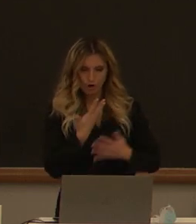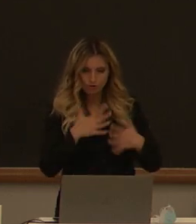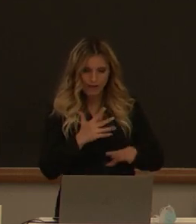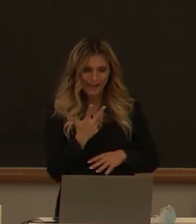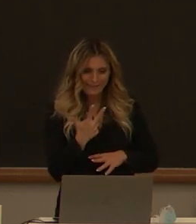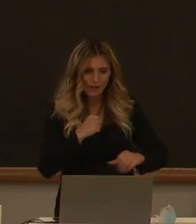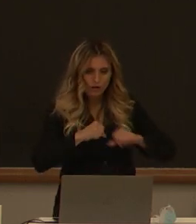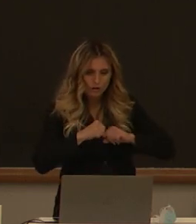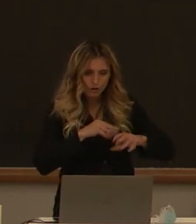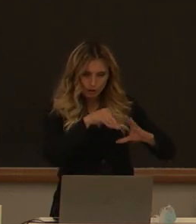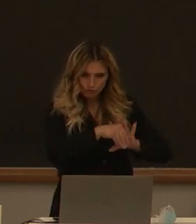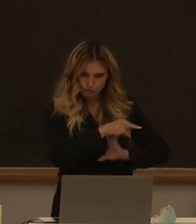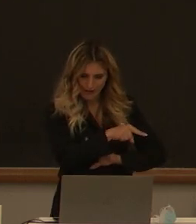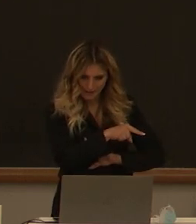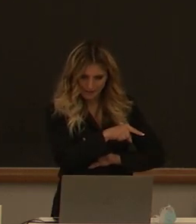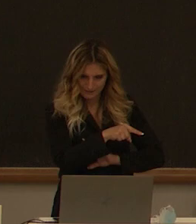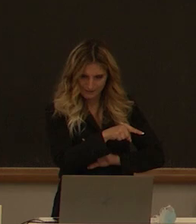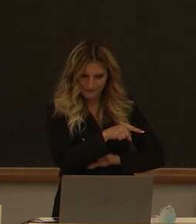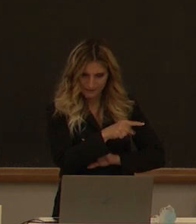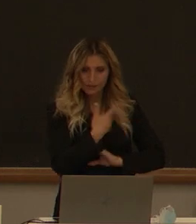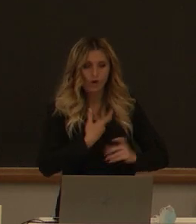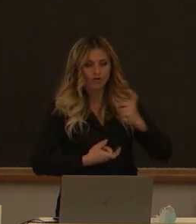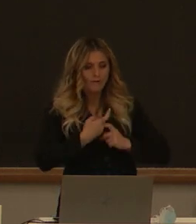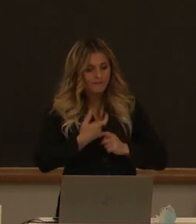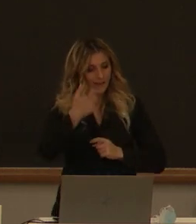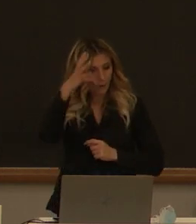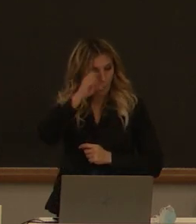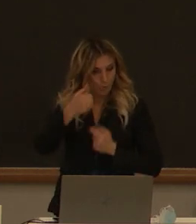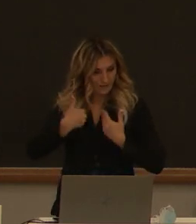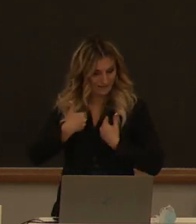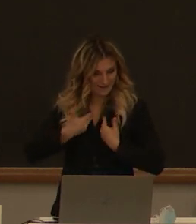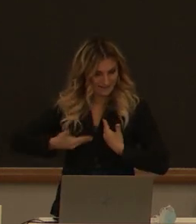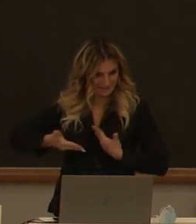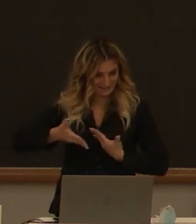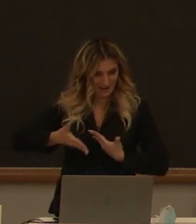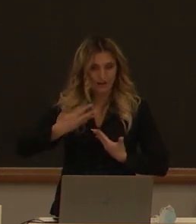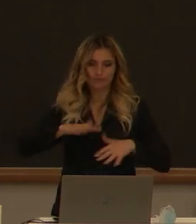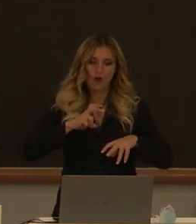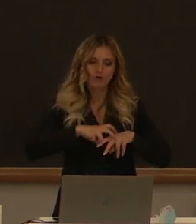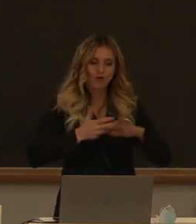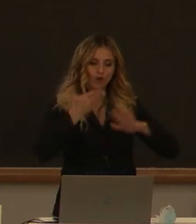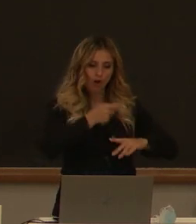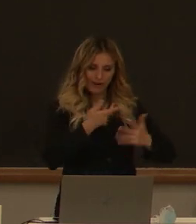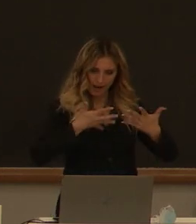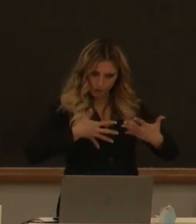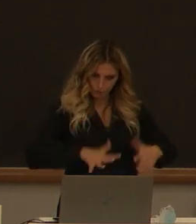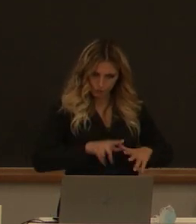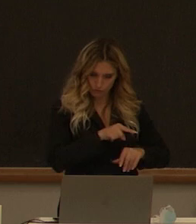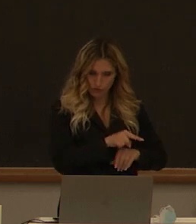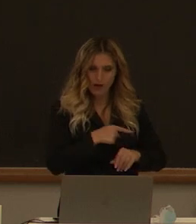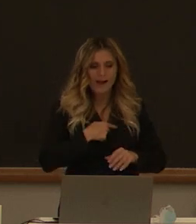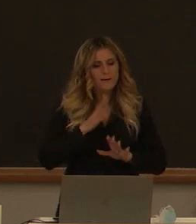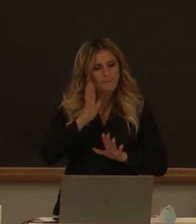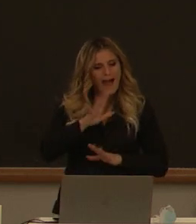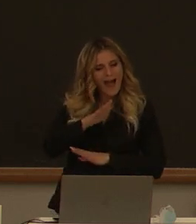dei dirigenti che al momento vengono dalla nostra università e vengono, diciamo, dai nostri dottorati in particolare, le altre